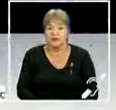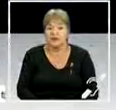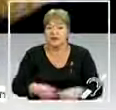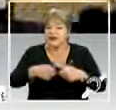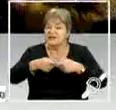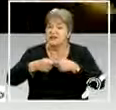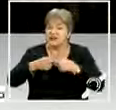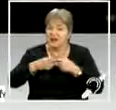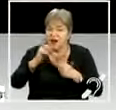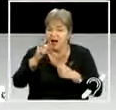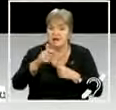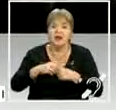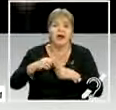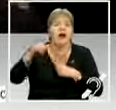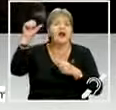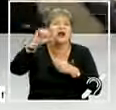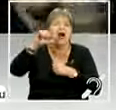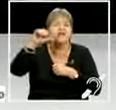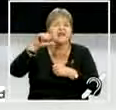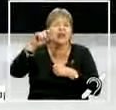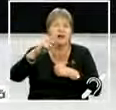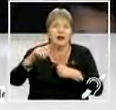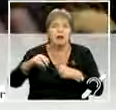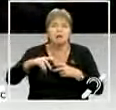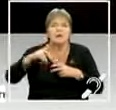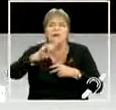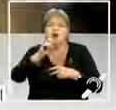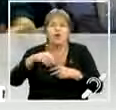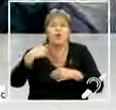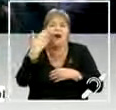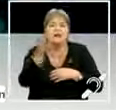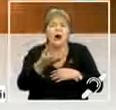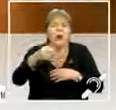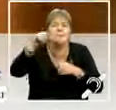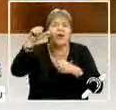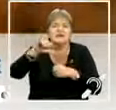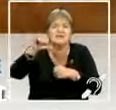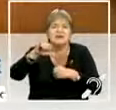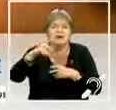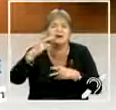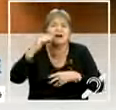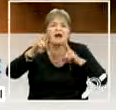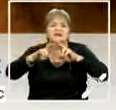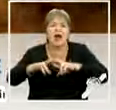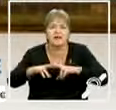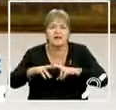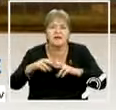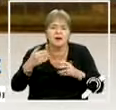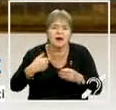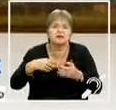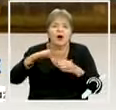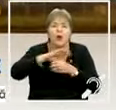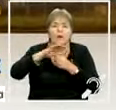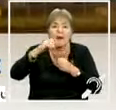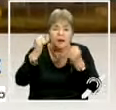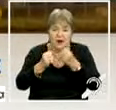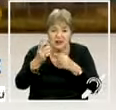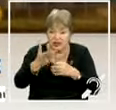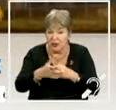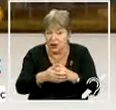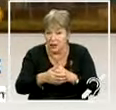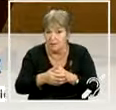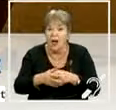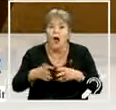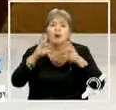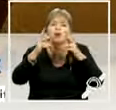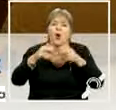Sindicatele din rafinărie au oprit livrările de carburanți către stațiile de benzină, iar multe din sensurile giratorii sunt blocate de mașinile